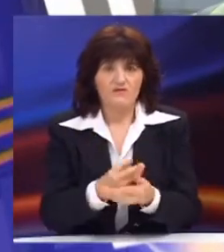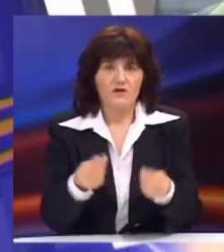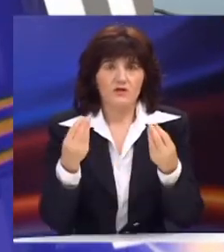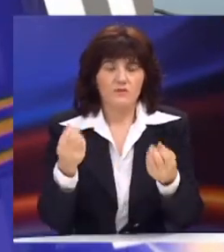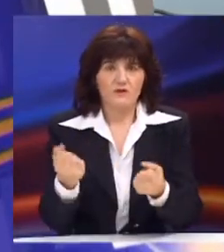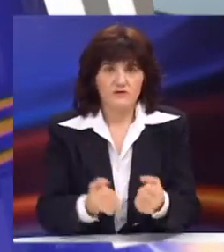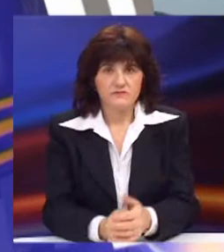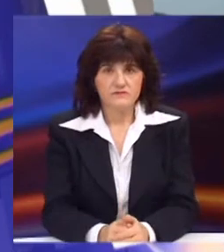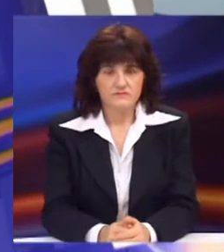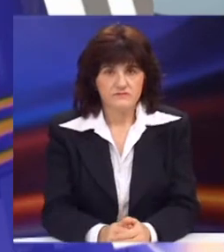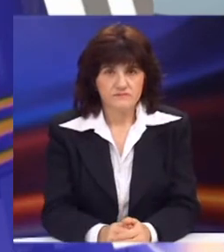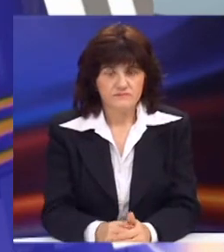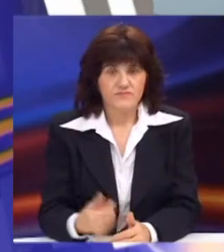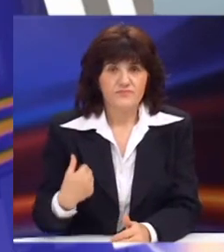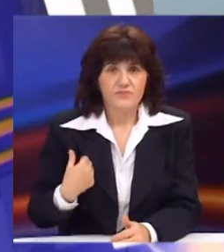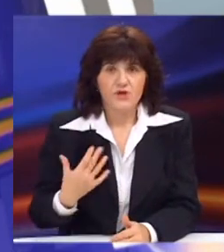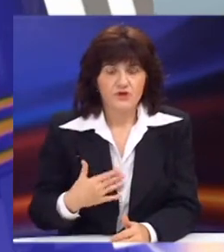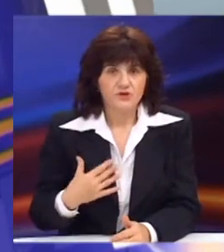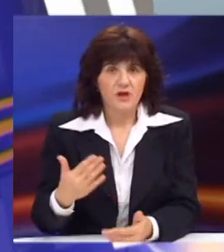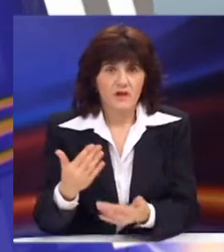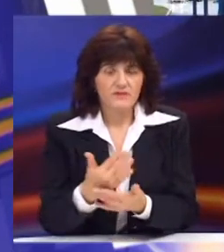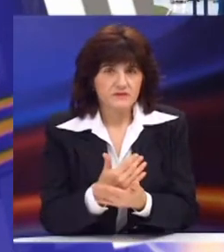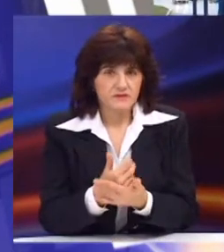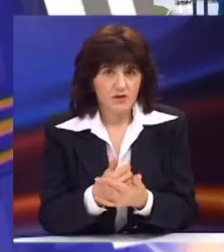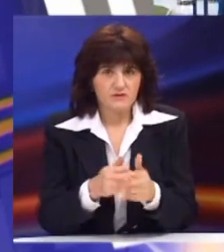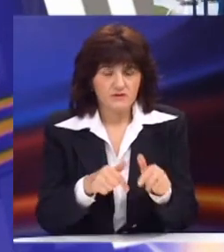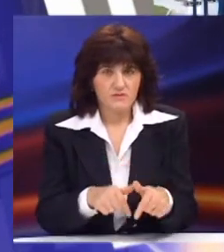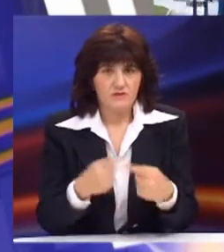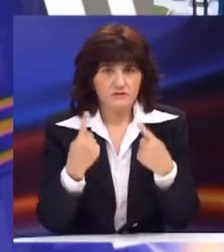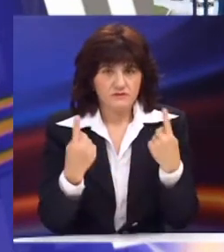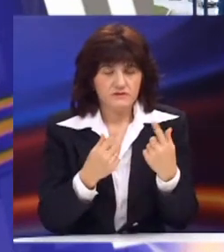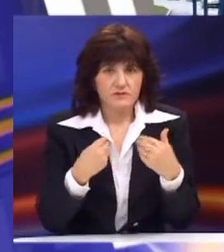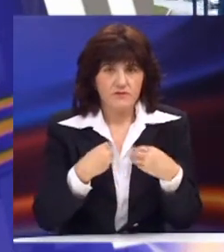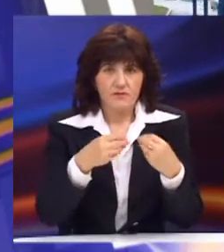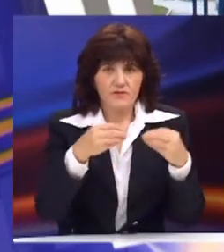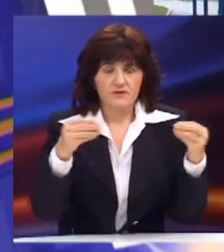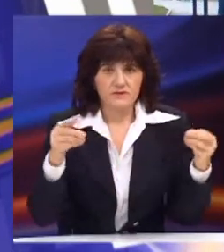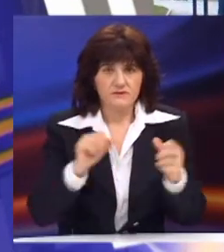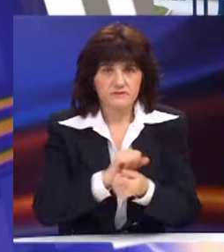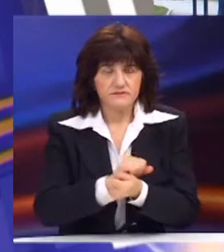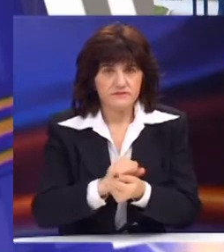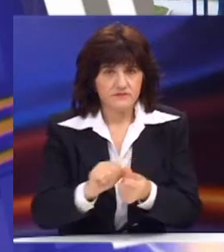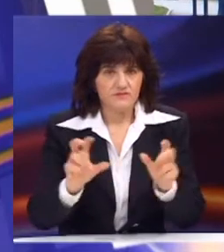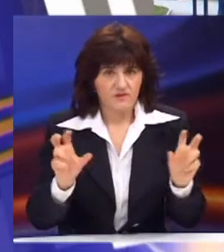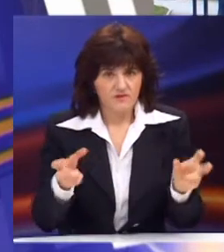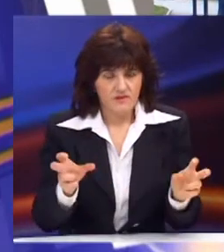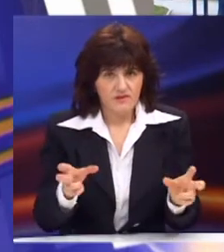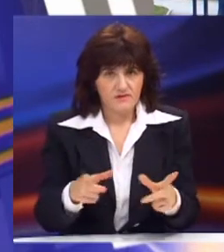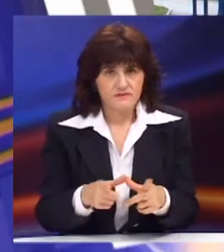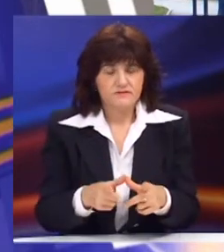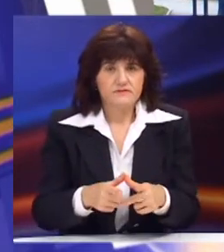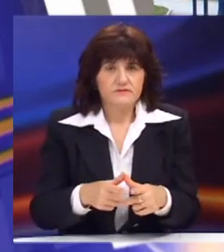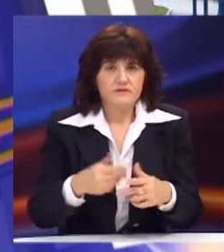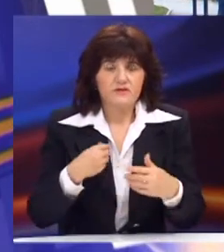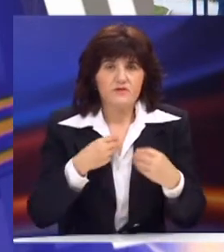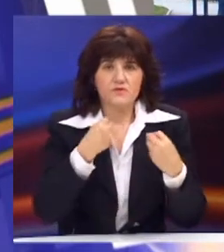tehnički ispravnom vozilu. Želio bih da iskoristim ovu priliku da uputim preko sredstva javnog informisa, odnosno vaše